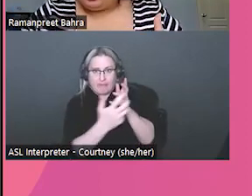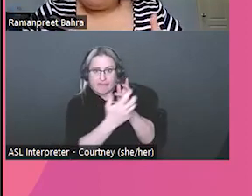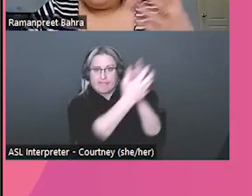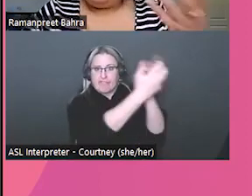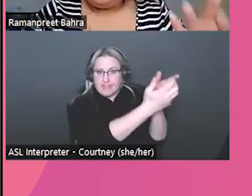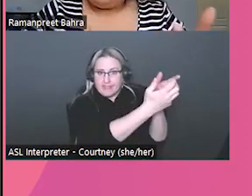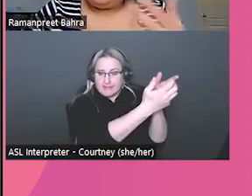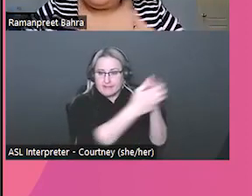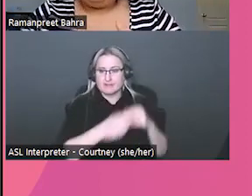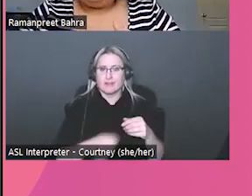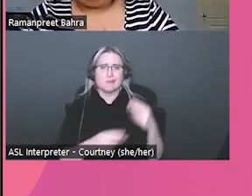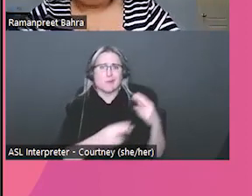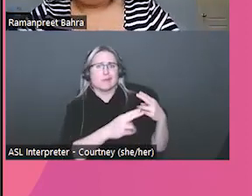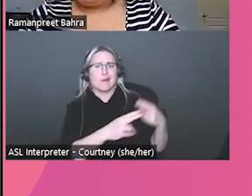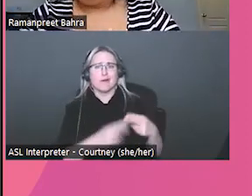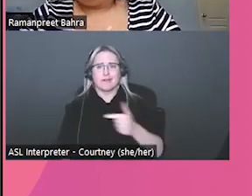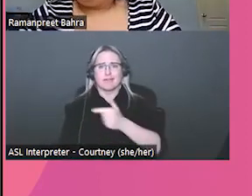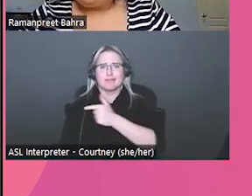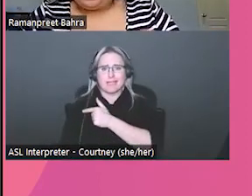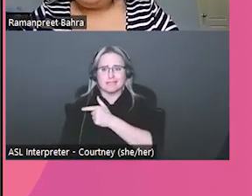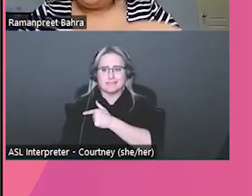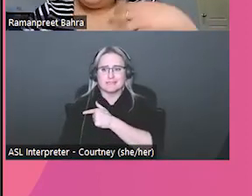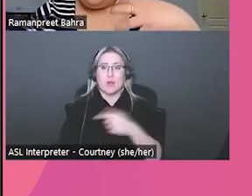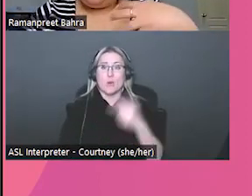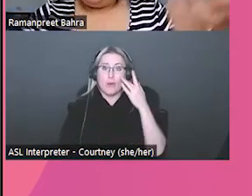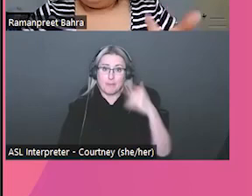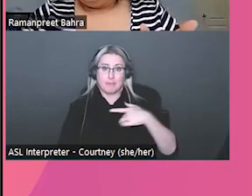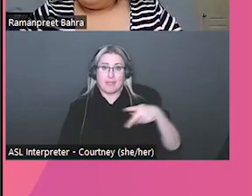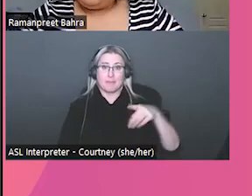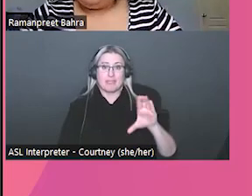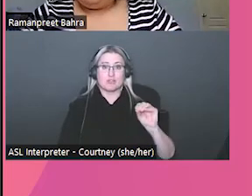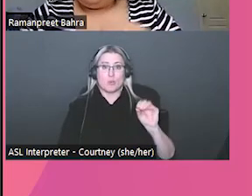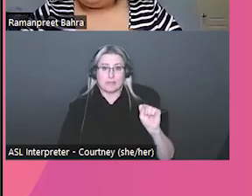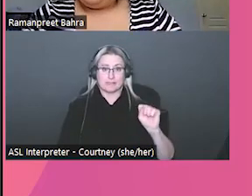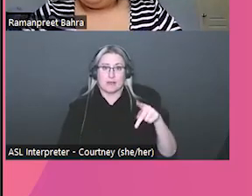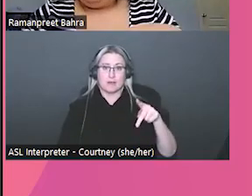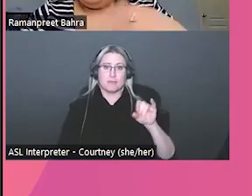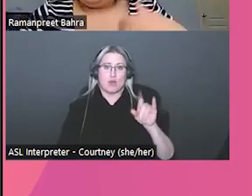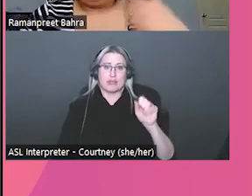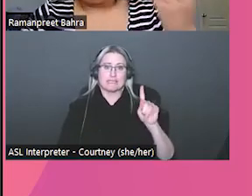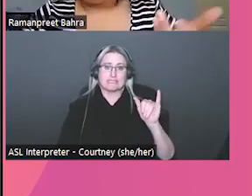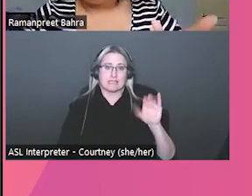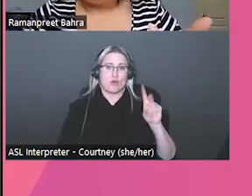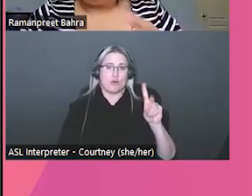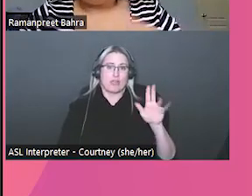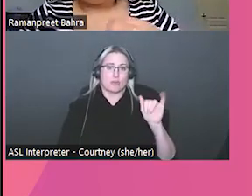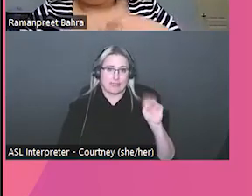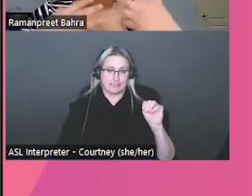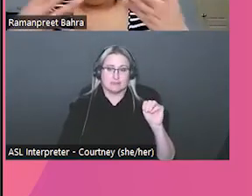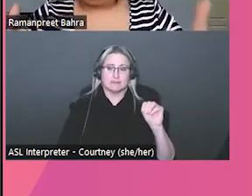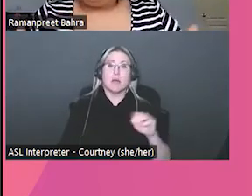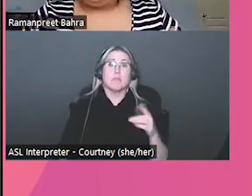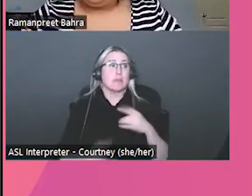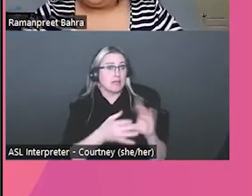De plusieurs manières, c'est toujours présenté comme étant quelque chose de paresseux,